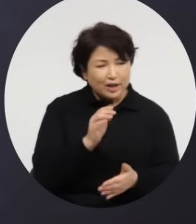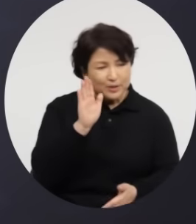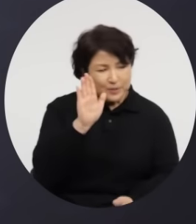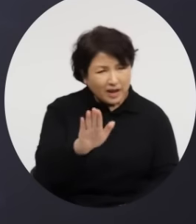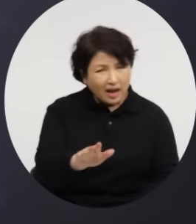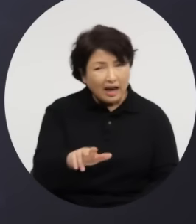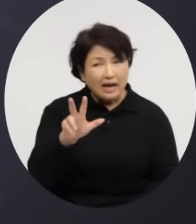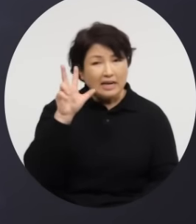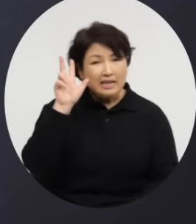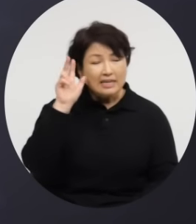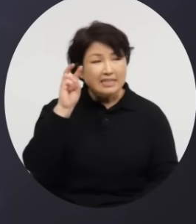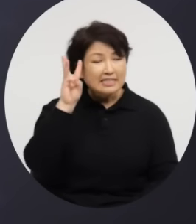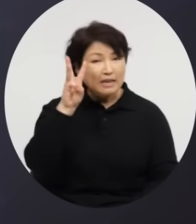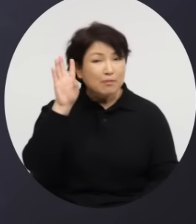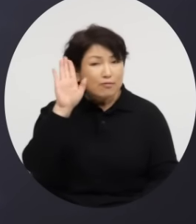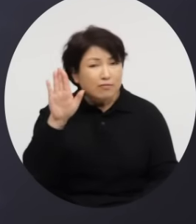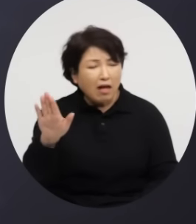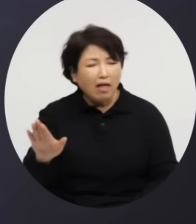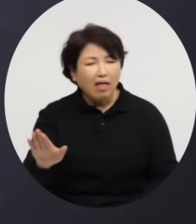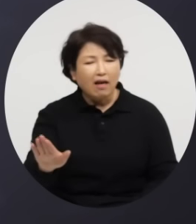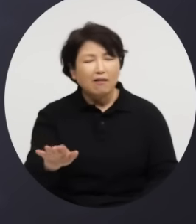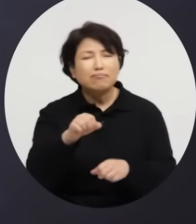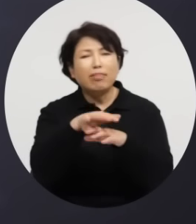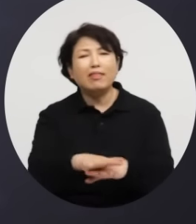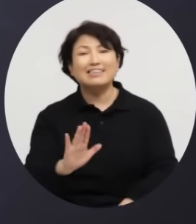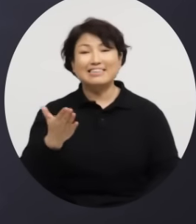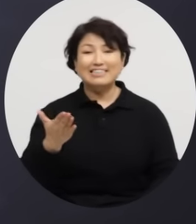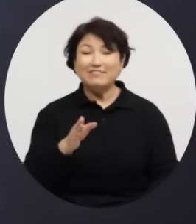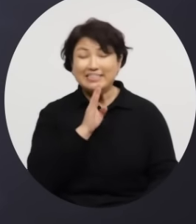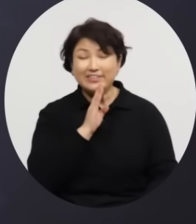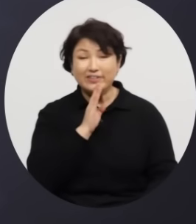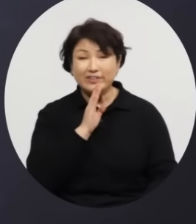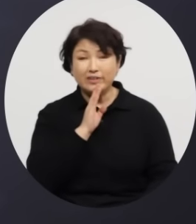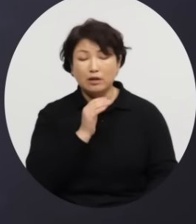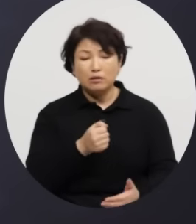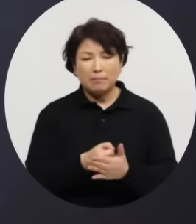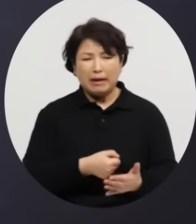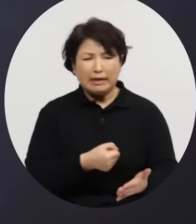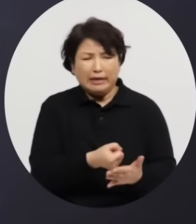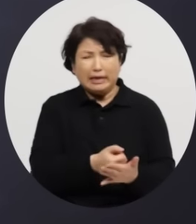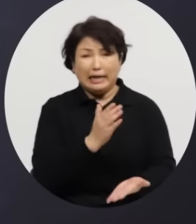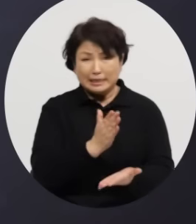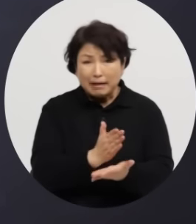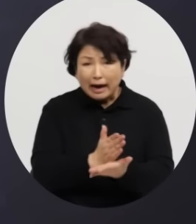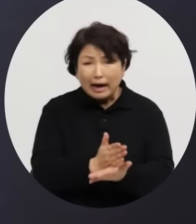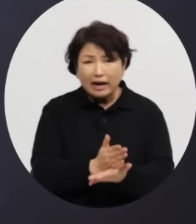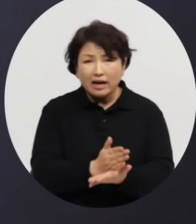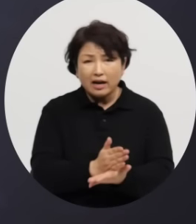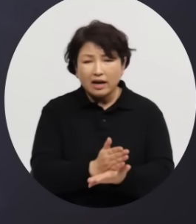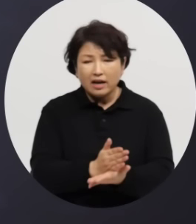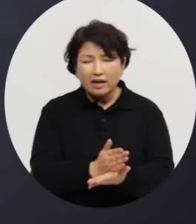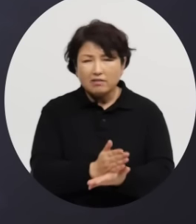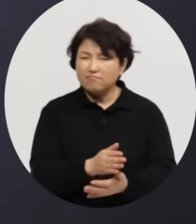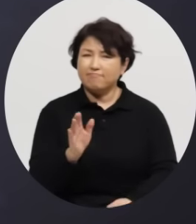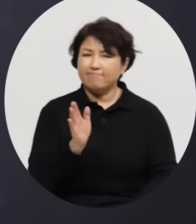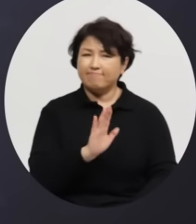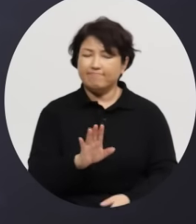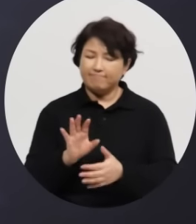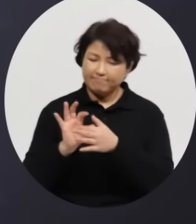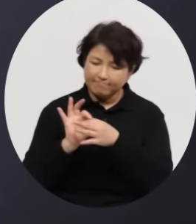그러잖아요. 그러니까, 그러면 안 되면 안 해야 되느냐? 그게 바르다면 꾸준히